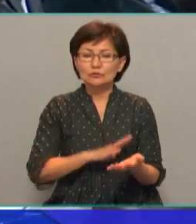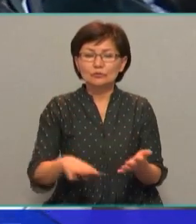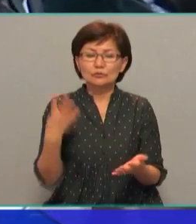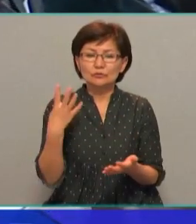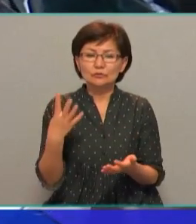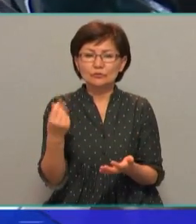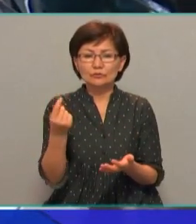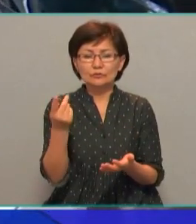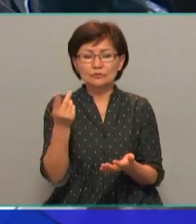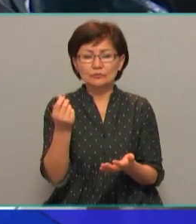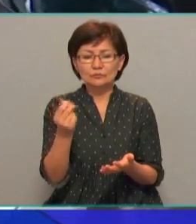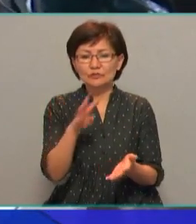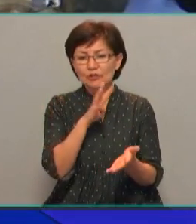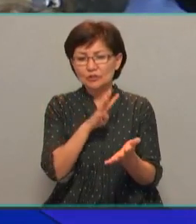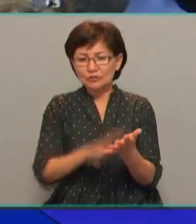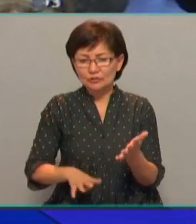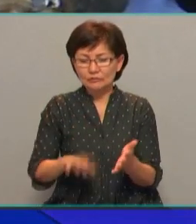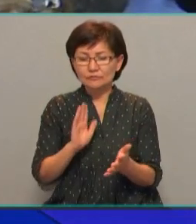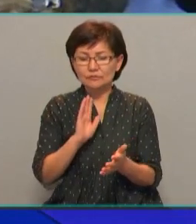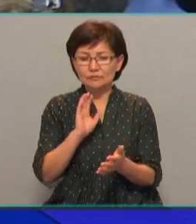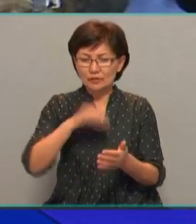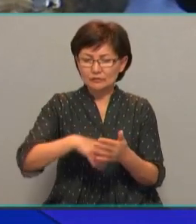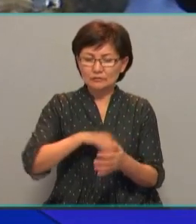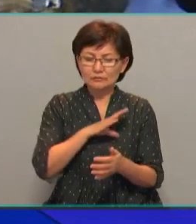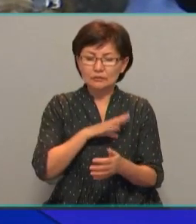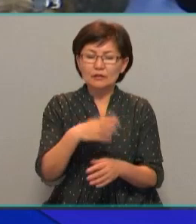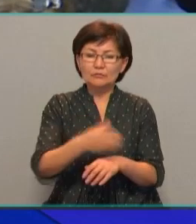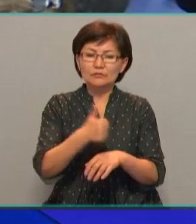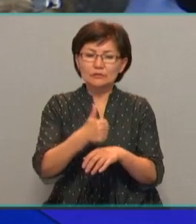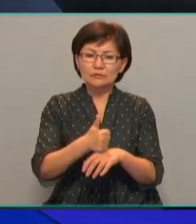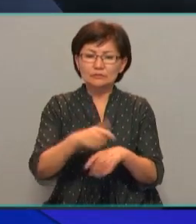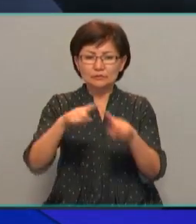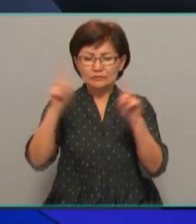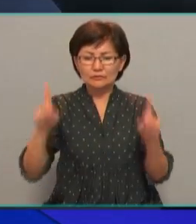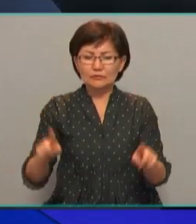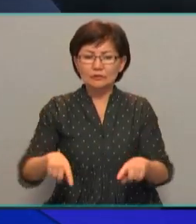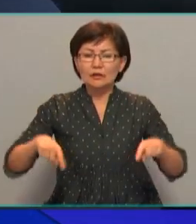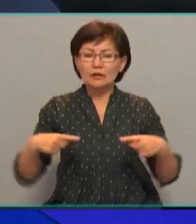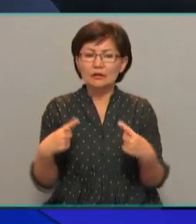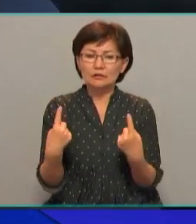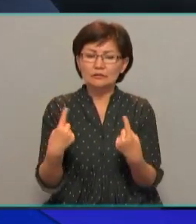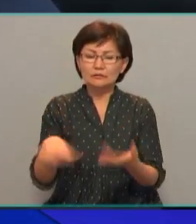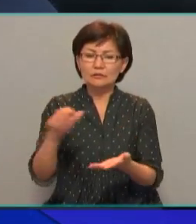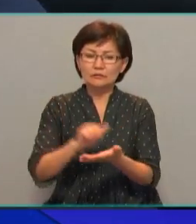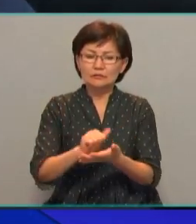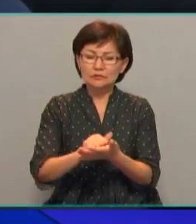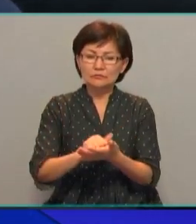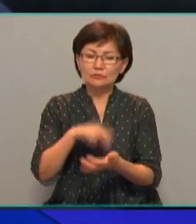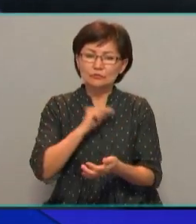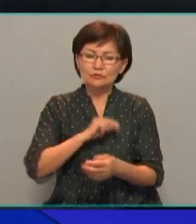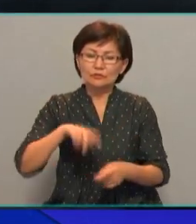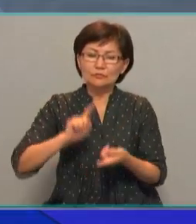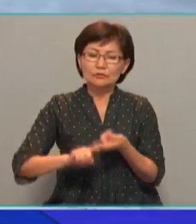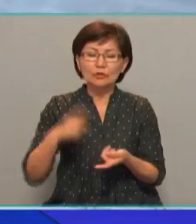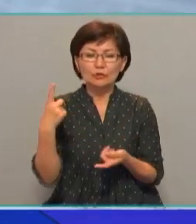106 азаматқа хаттама толтырылып, сотқа жолданды. Басқармаға лицензия алуға және қайта рәсімдеу жұмысына қатысты 373 өтініш